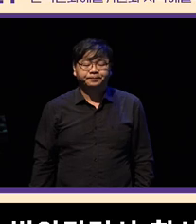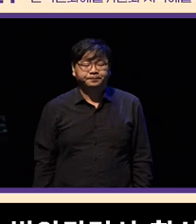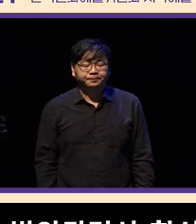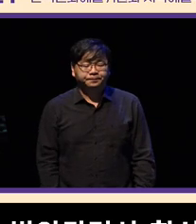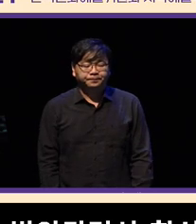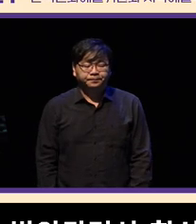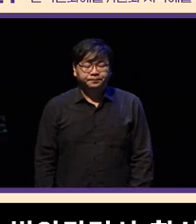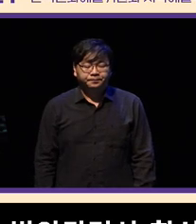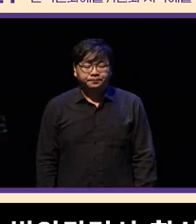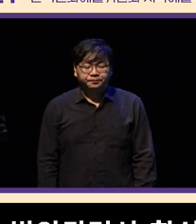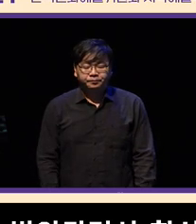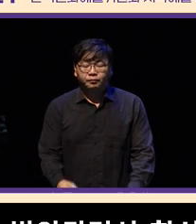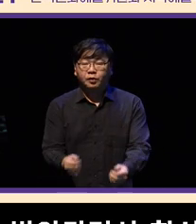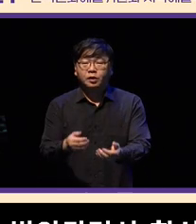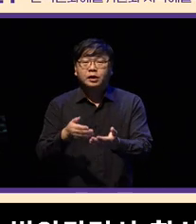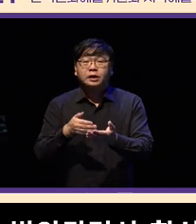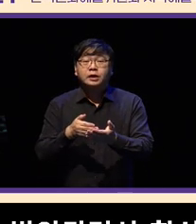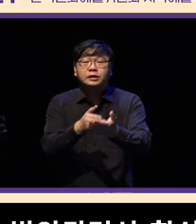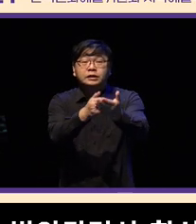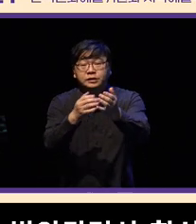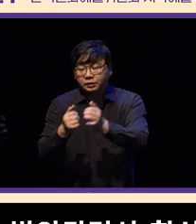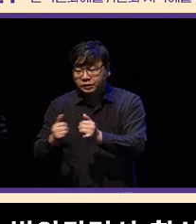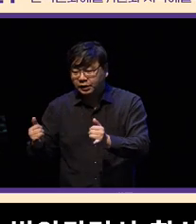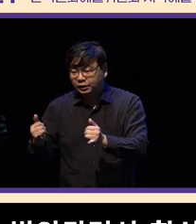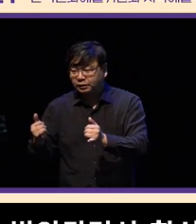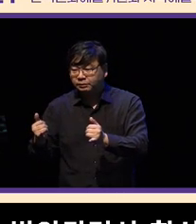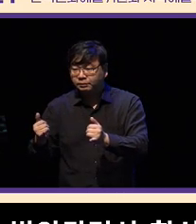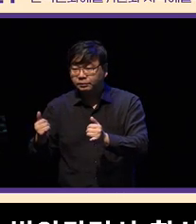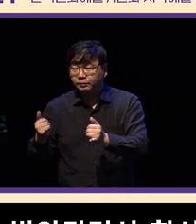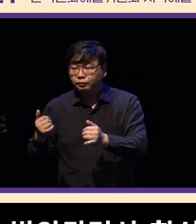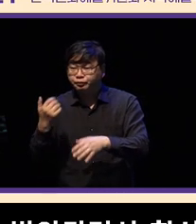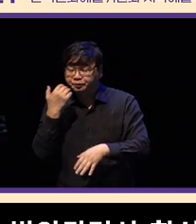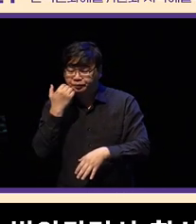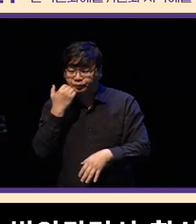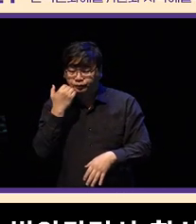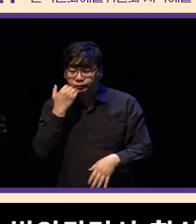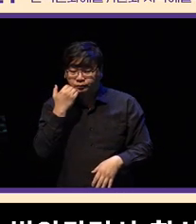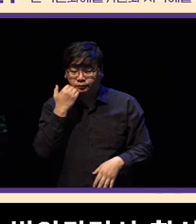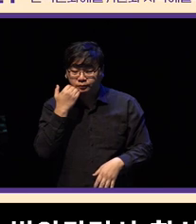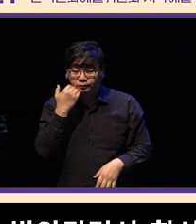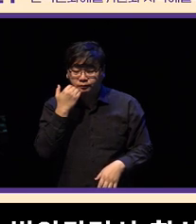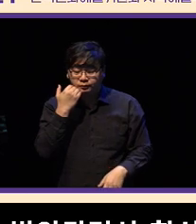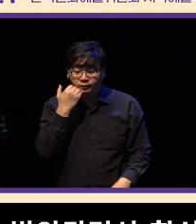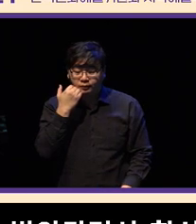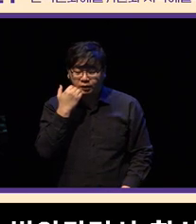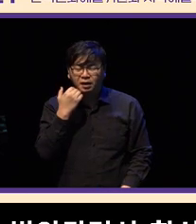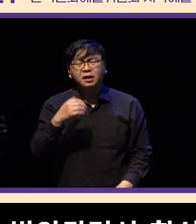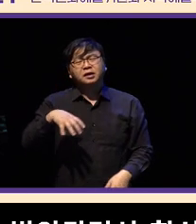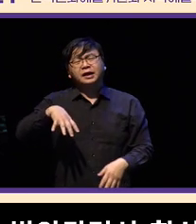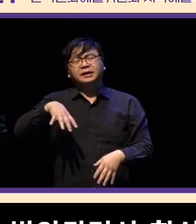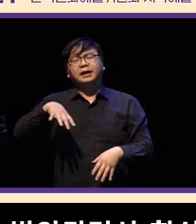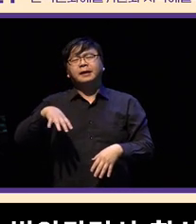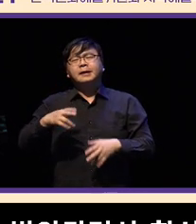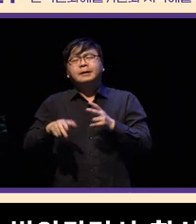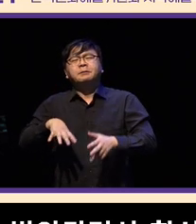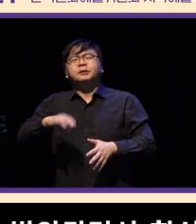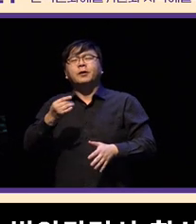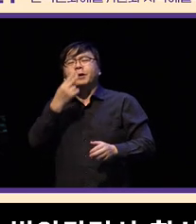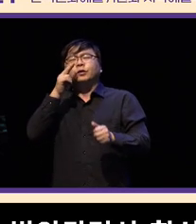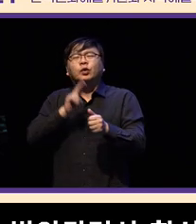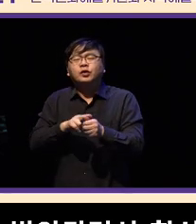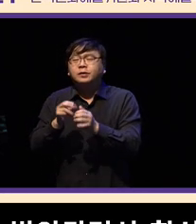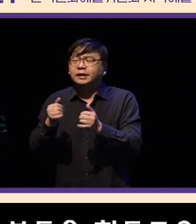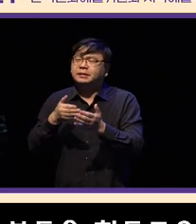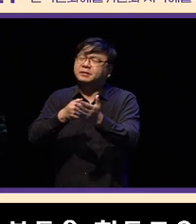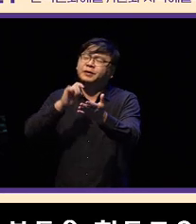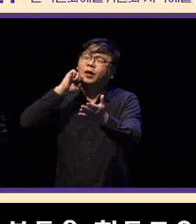사업 뭐 신청 대상은 여기도 말씀드린 것처럼 사실 이제 처음 하시는 분들은 좀 힘들고요. 그동안 이런